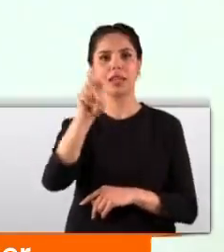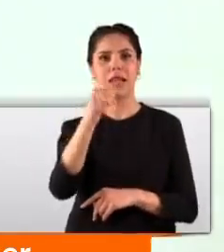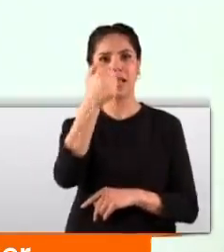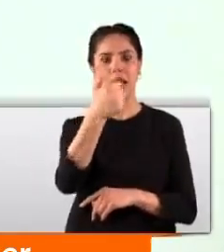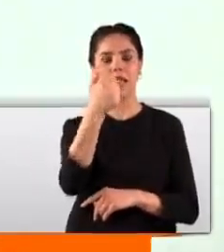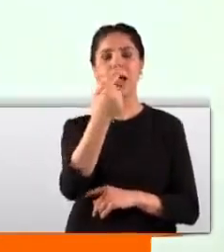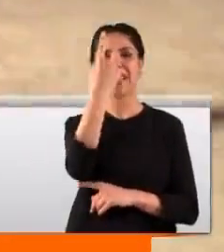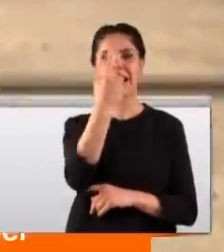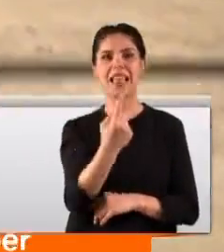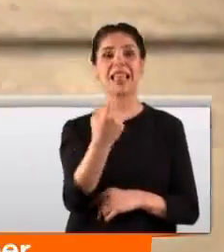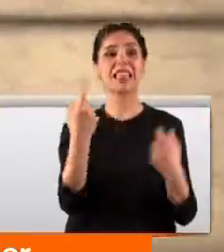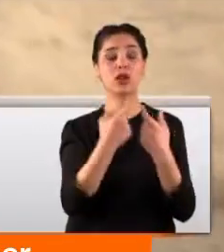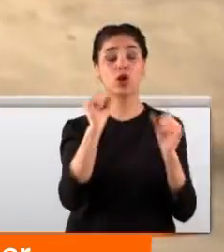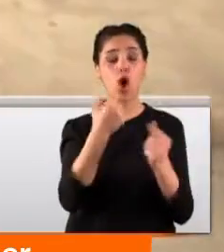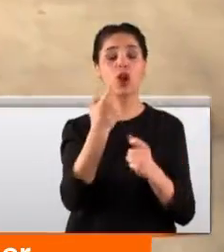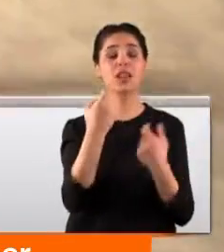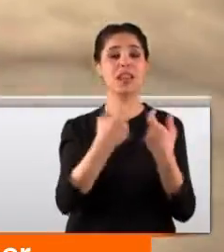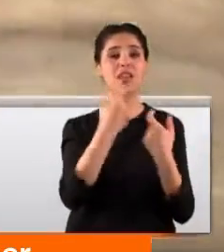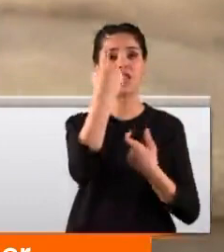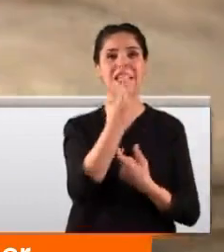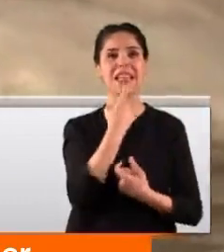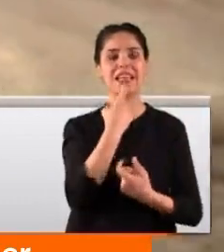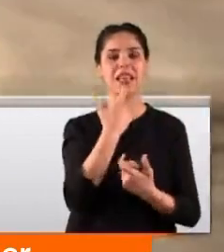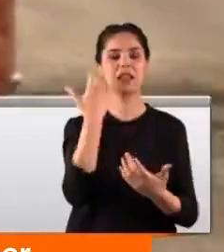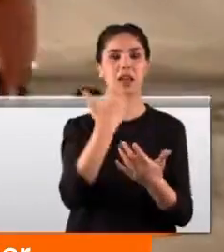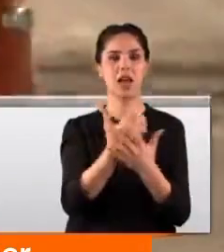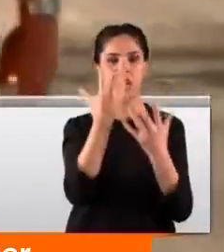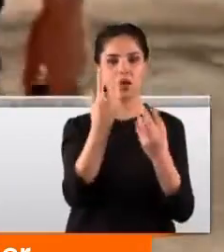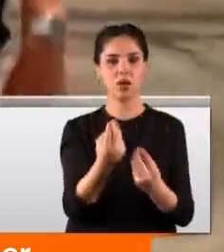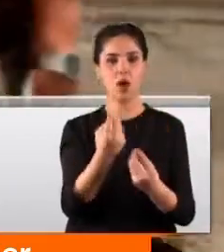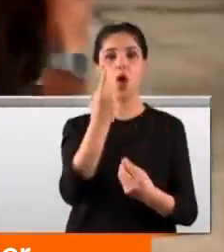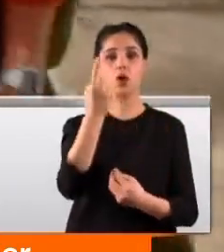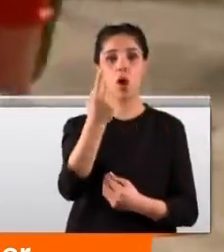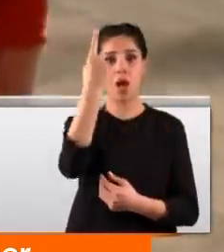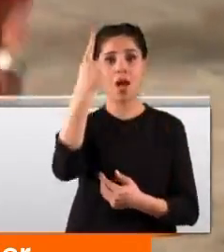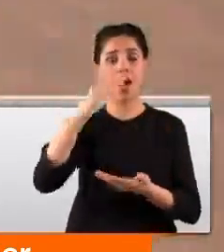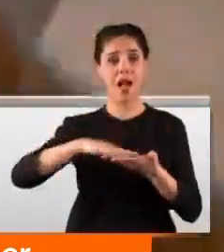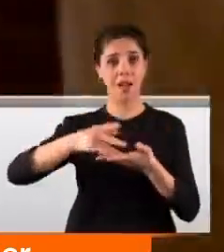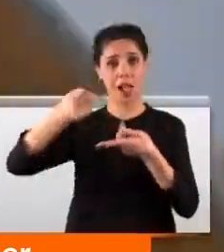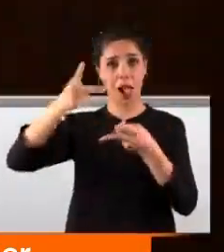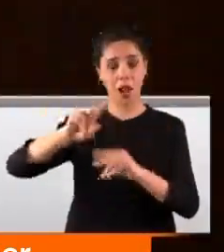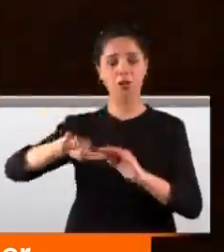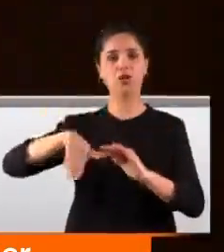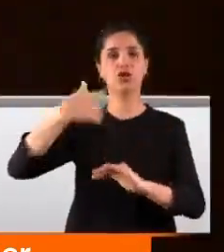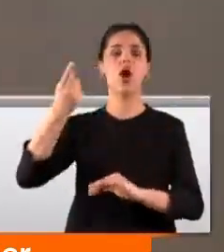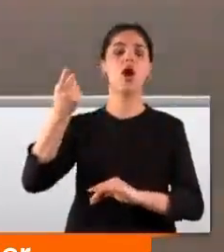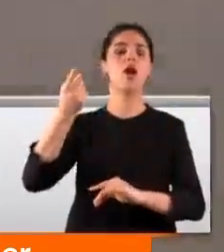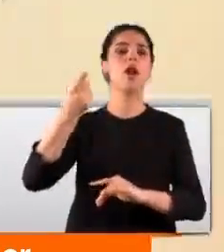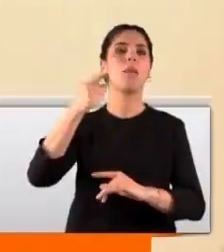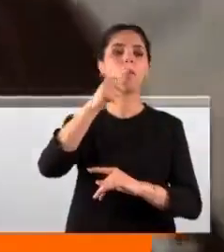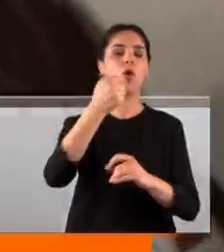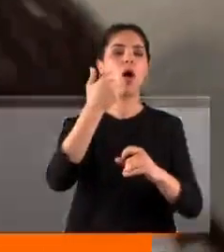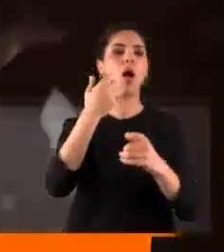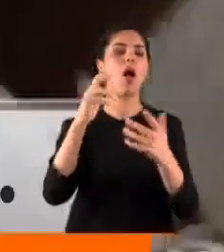1. yılında çekilmişti. Kahraman pilot Maverick, en yakın arkadaşı öldüğünde önce hayata küsmüş, sonra görevine geri dönmüştü. Film